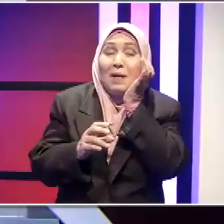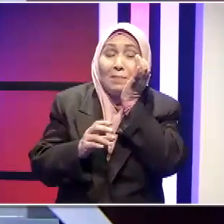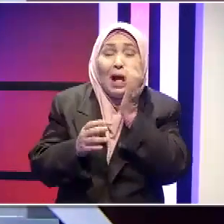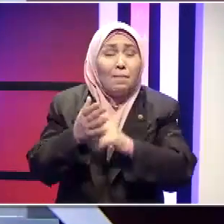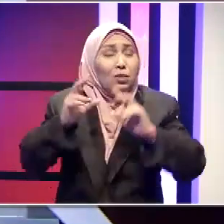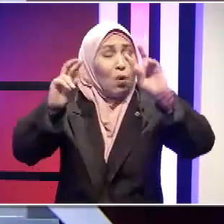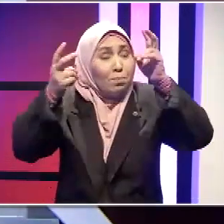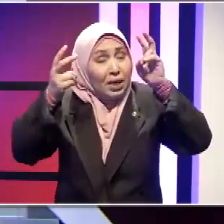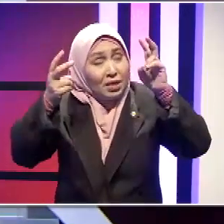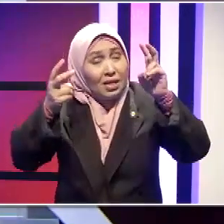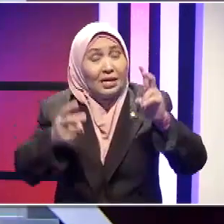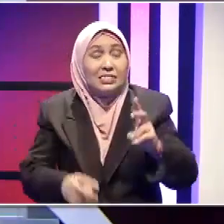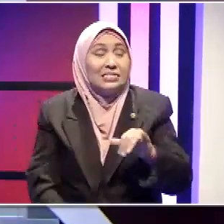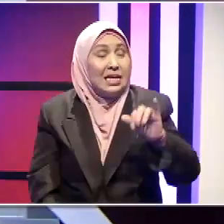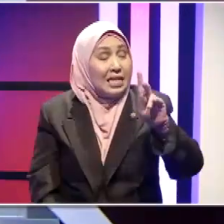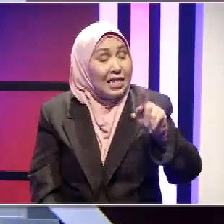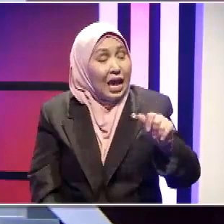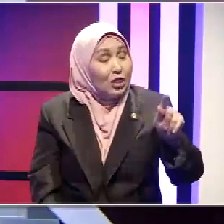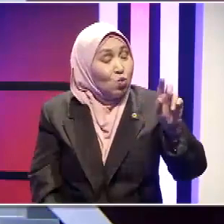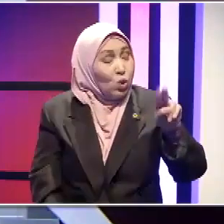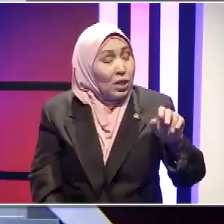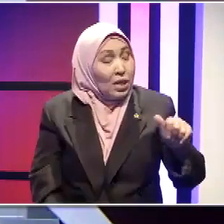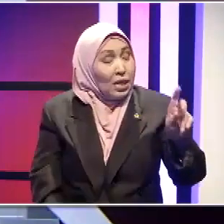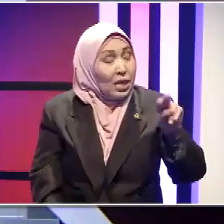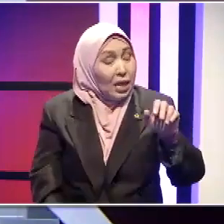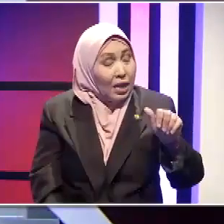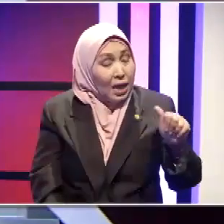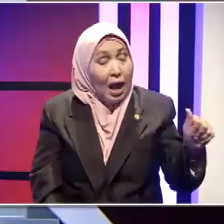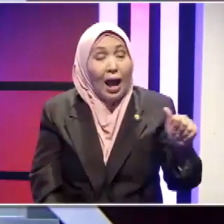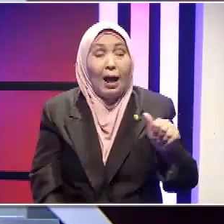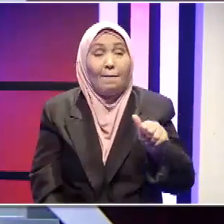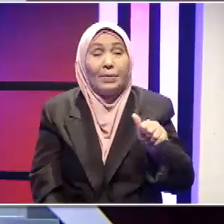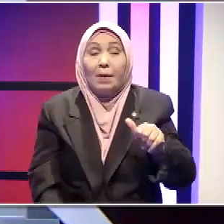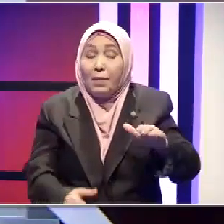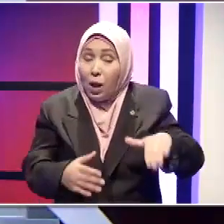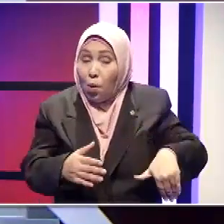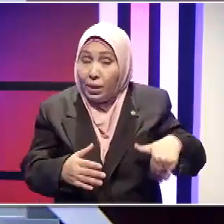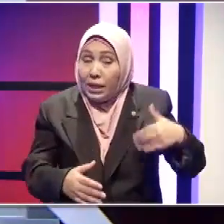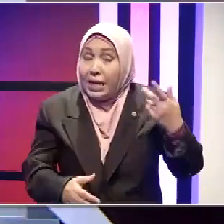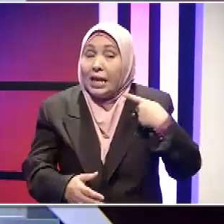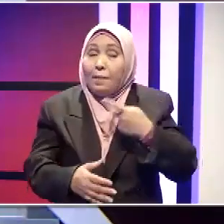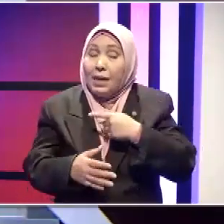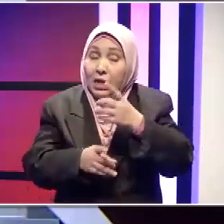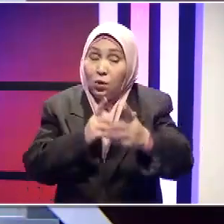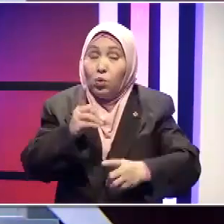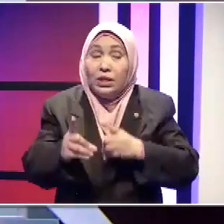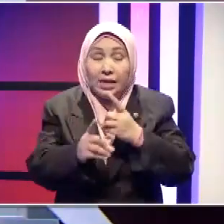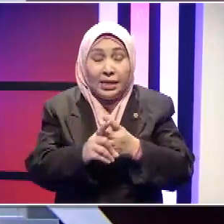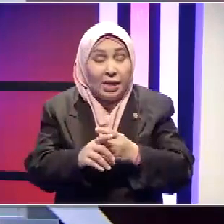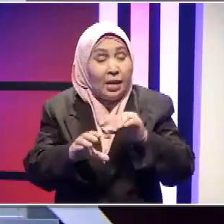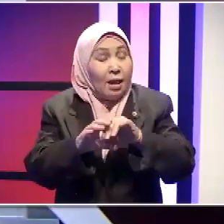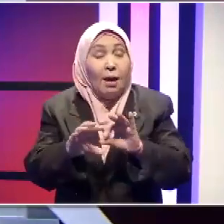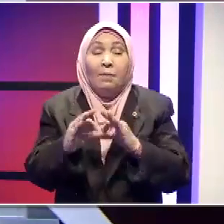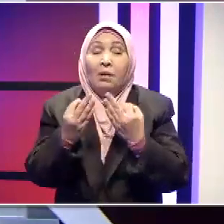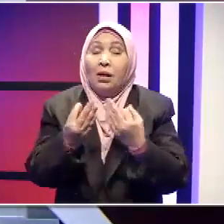ke topiknya enak unavailable ahlinya butuhin sebelum ini kami di dunia ini di dalam keluarga